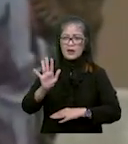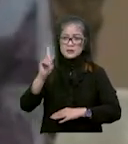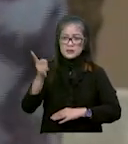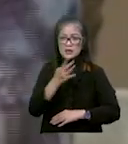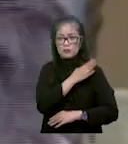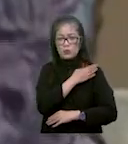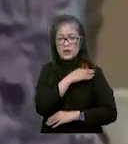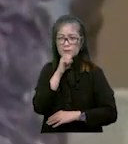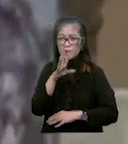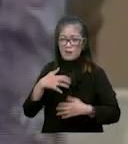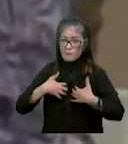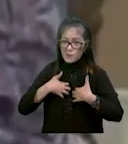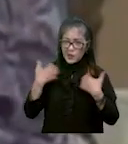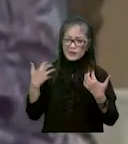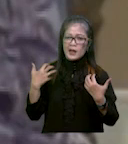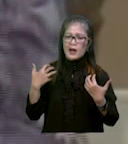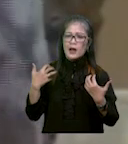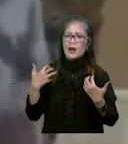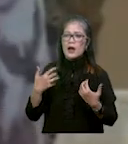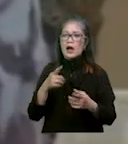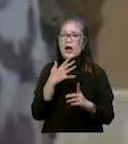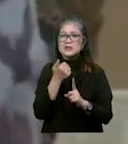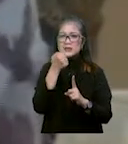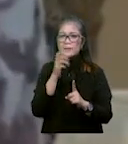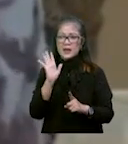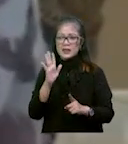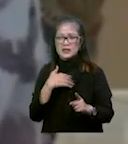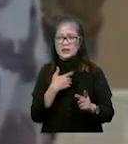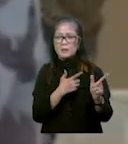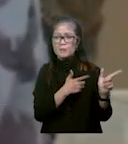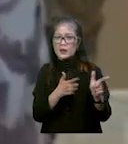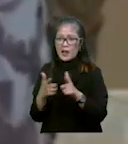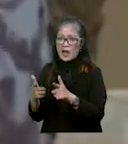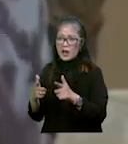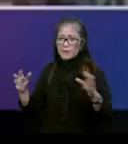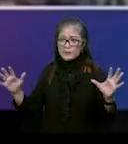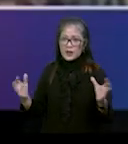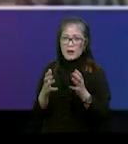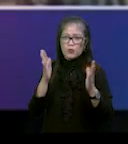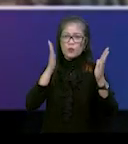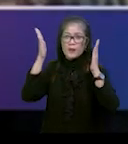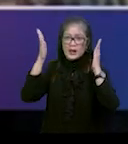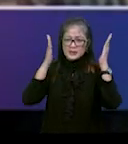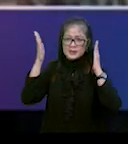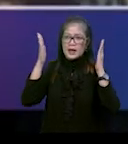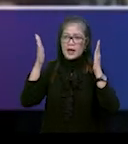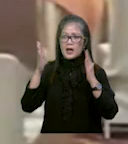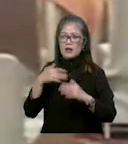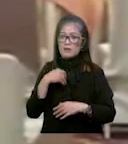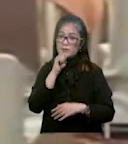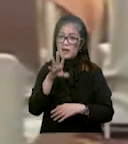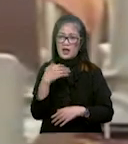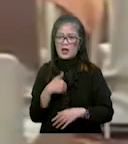meluapkan kesalahan yang mengancam angkat senjata dan memilih bergabung dengan Malaysia ia bahkan menyebut kementerian